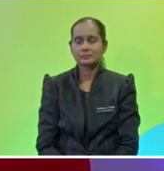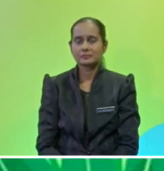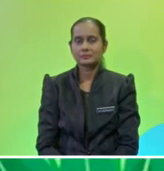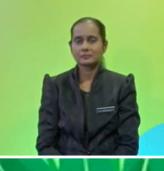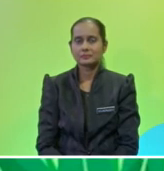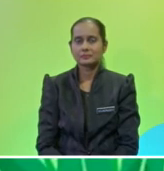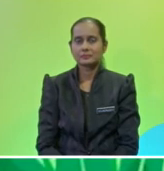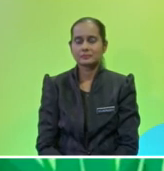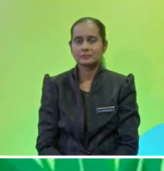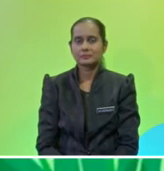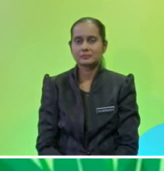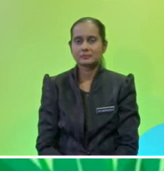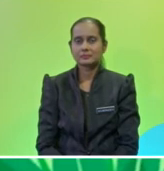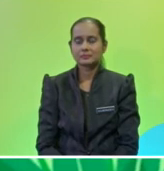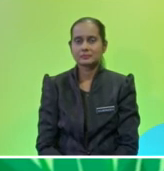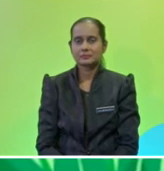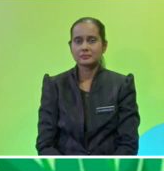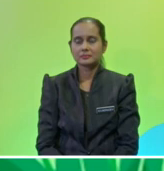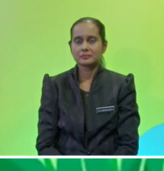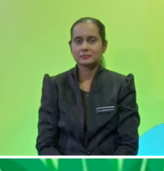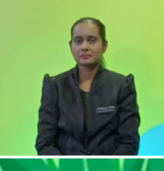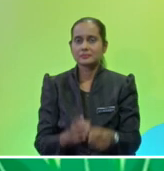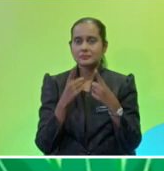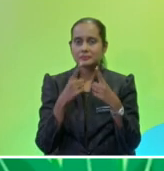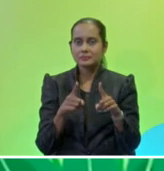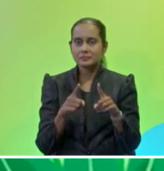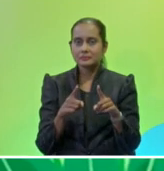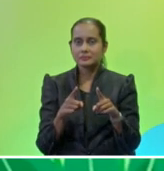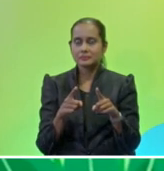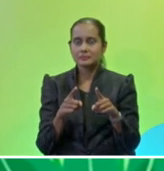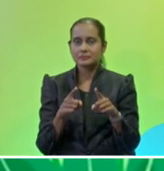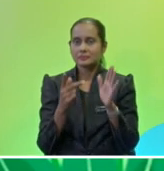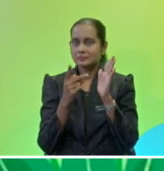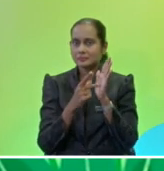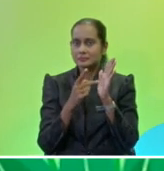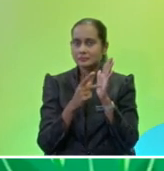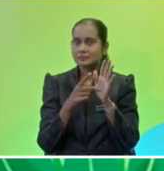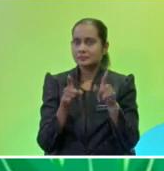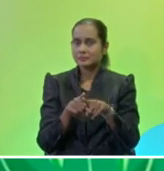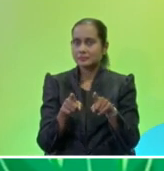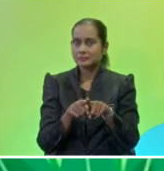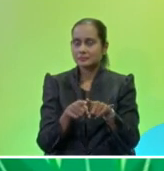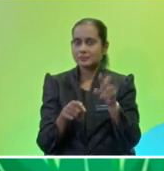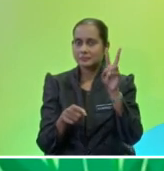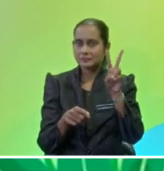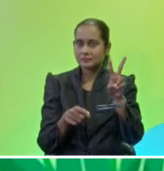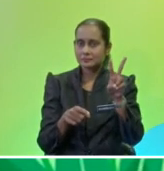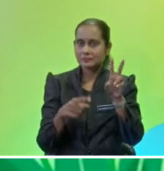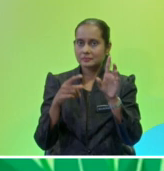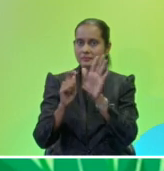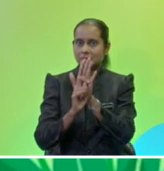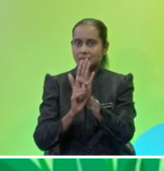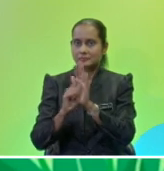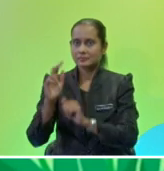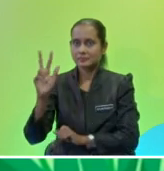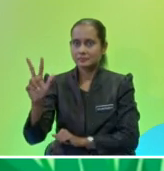jadi apa jawabannya Mira oke jawab apa ya kita bilang sama-sama kawan-kawan dua tambah tiga